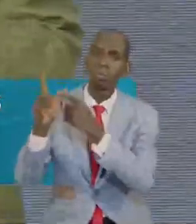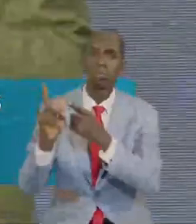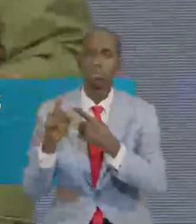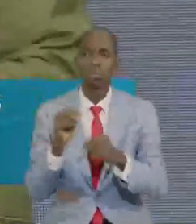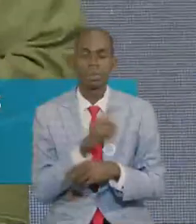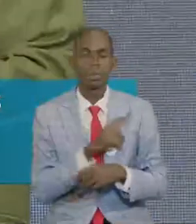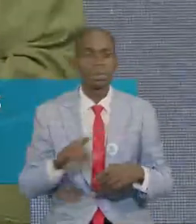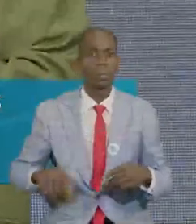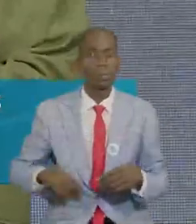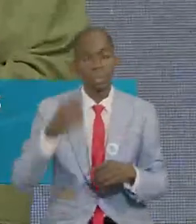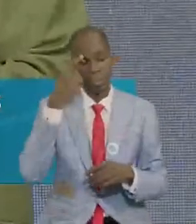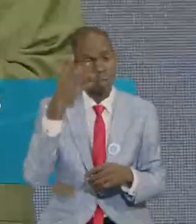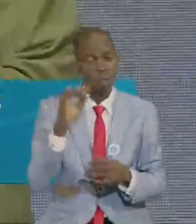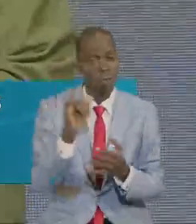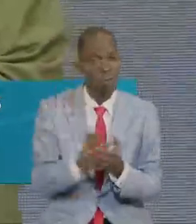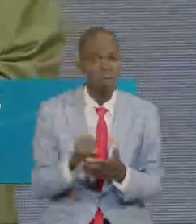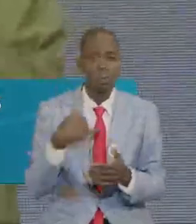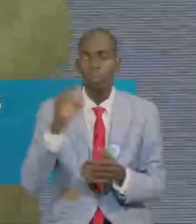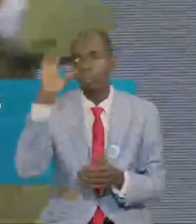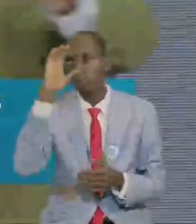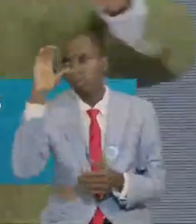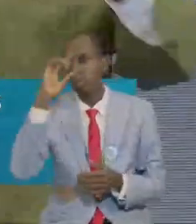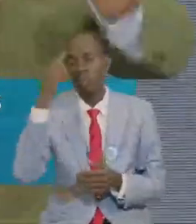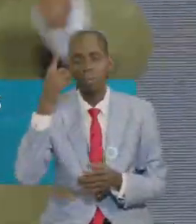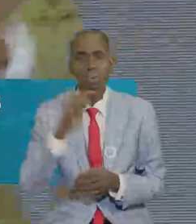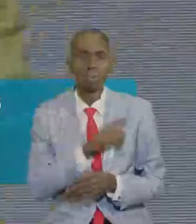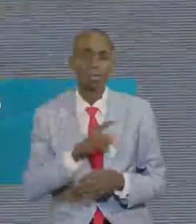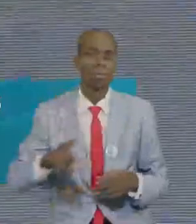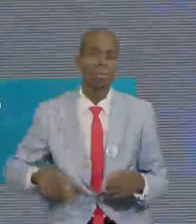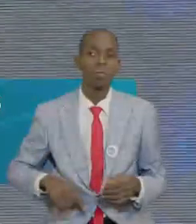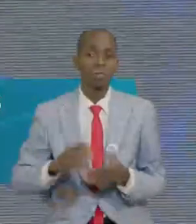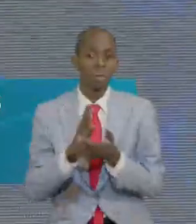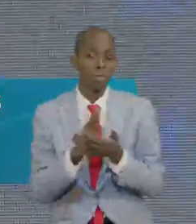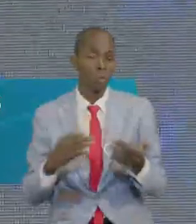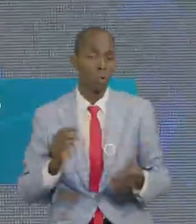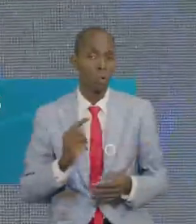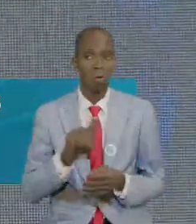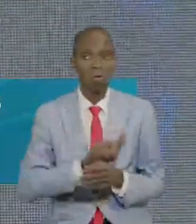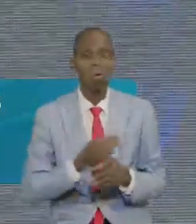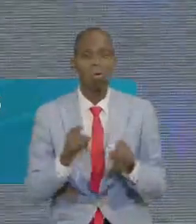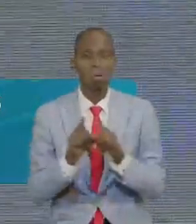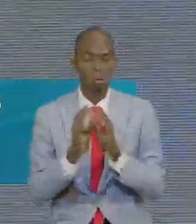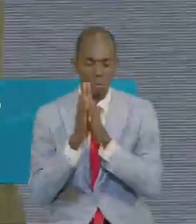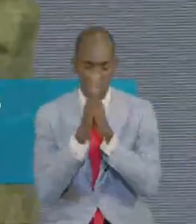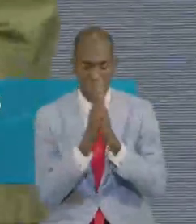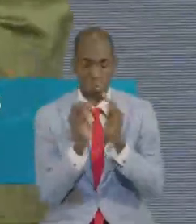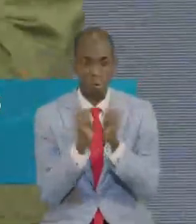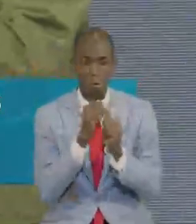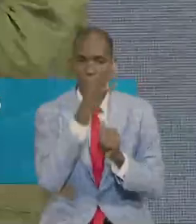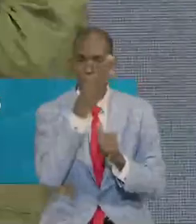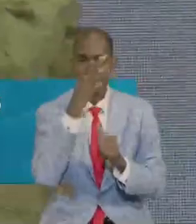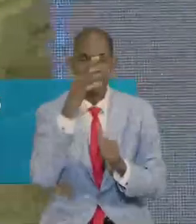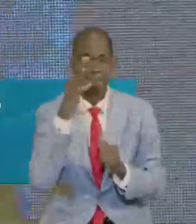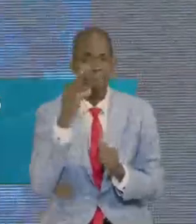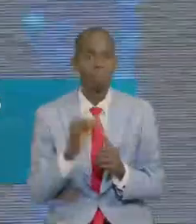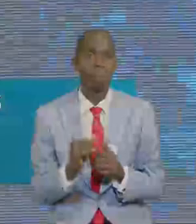Seigneur. Because of that, we sought the Lord. Pour cela, nous avons cherché le Seigneur. Some of us even prayed while fasting. Certains même ont prié en jeûnant.